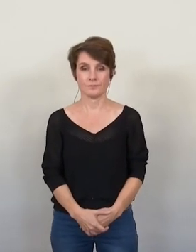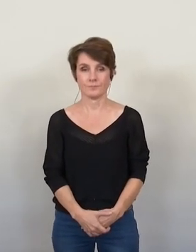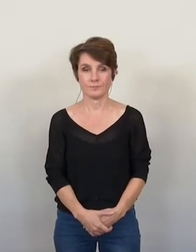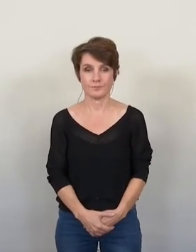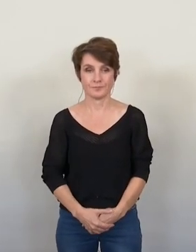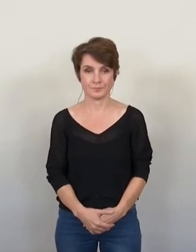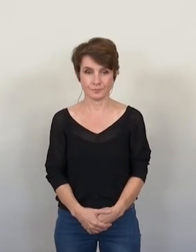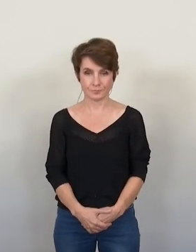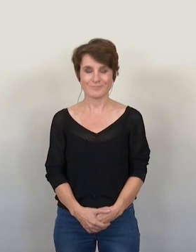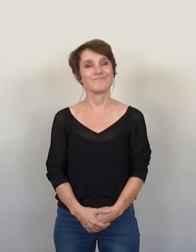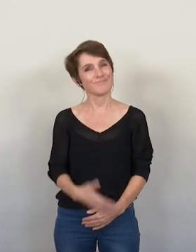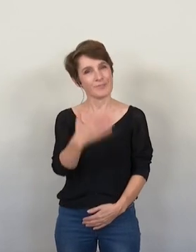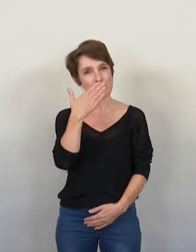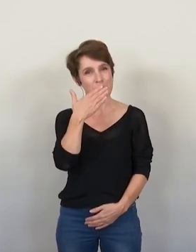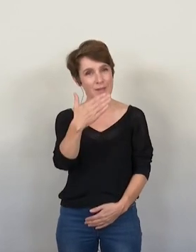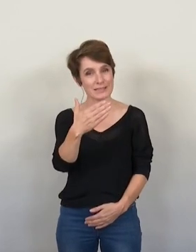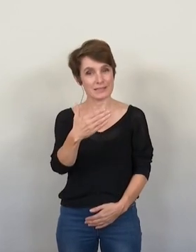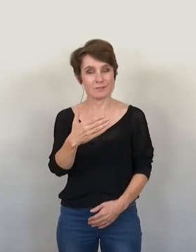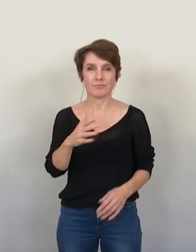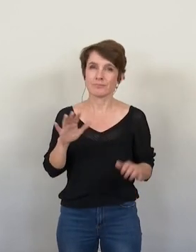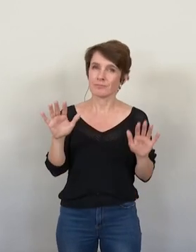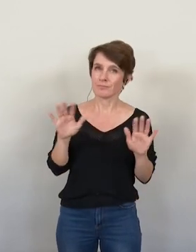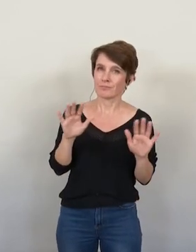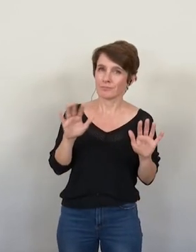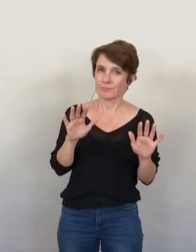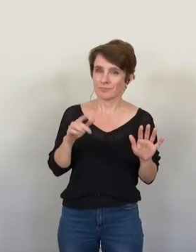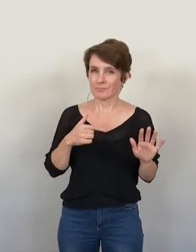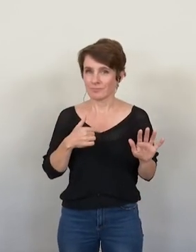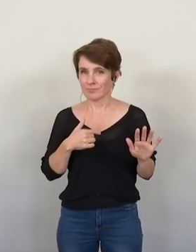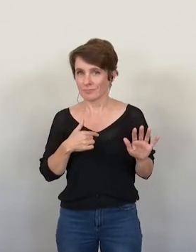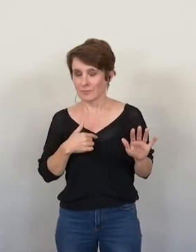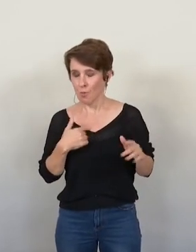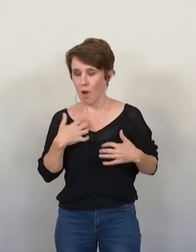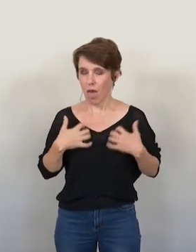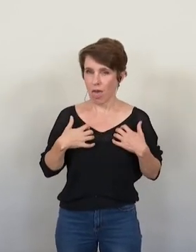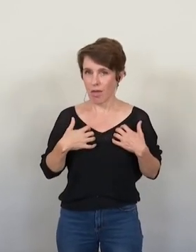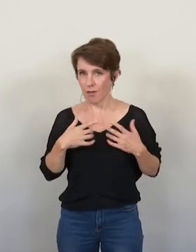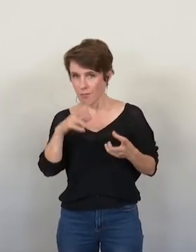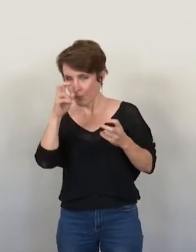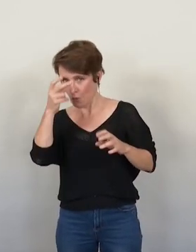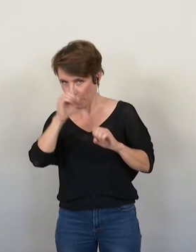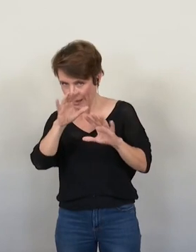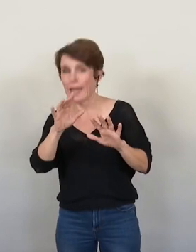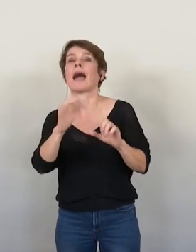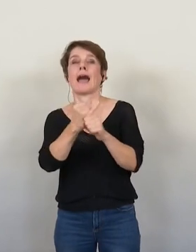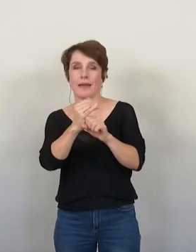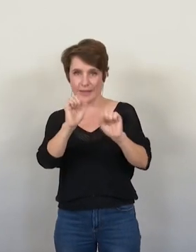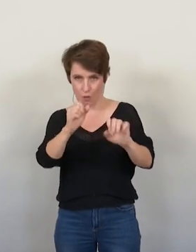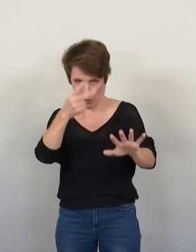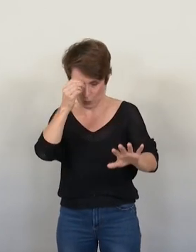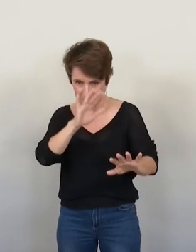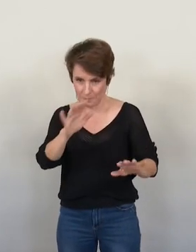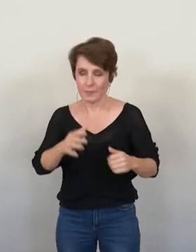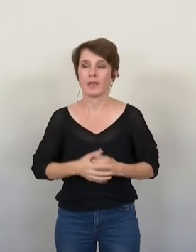points merci je voulais pas mal interpréter votre remarque je vous remercie d'avoir précisé oui après c'est trois